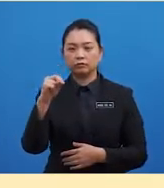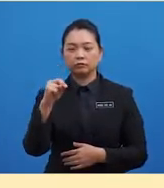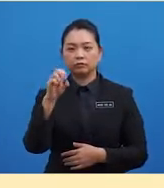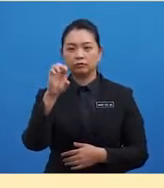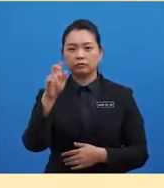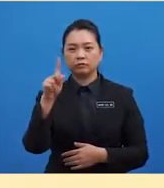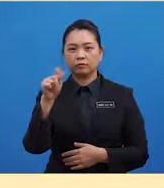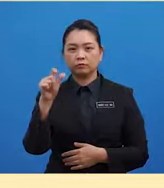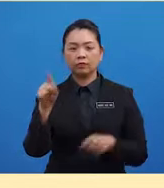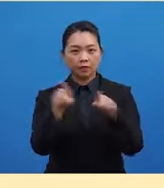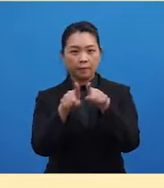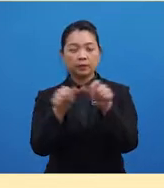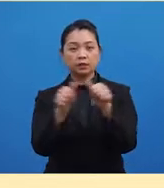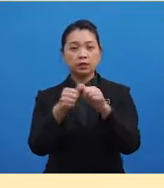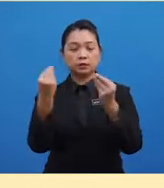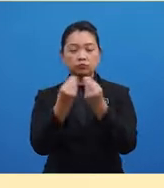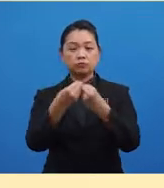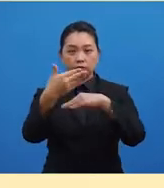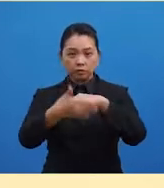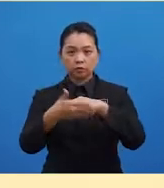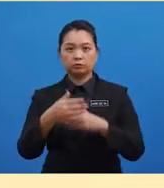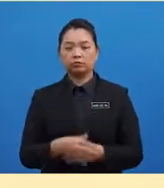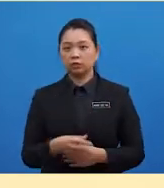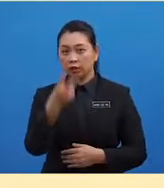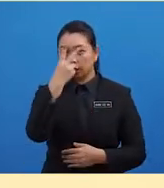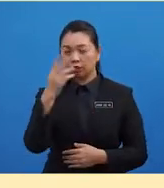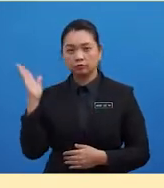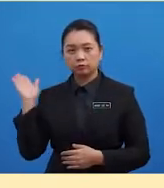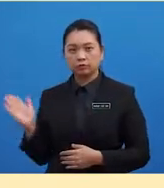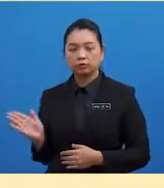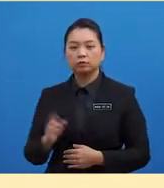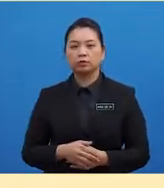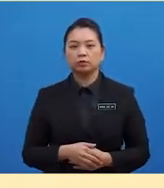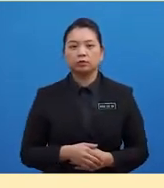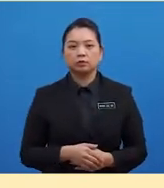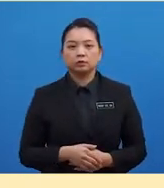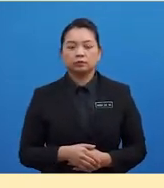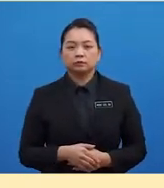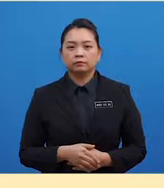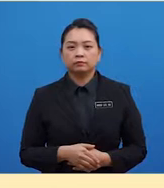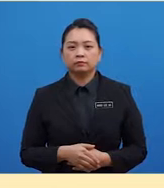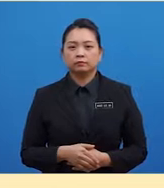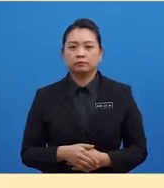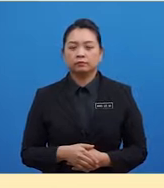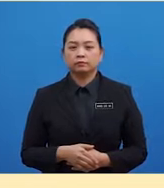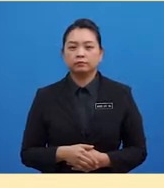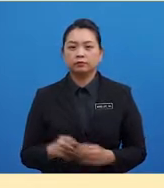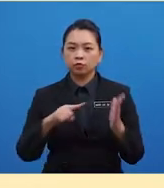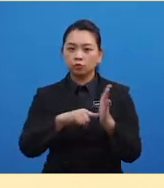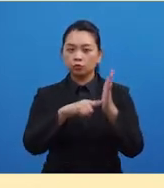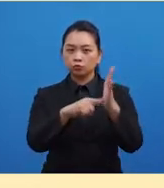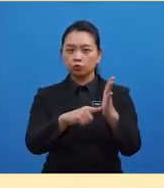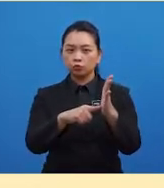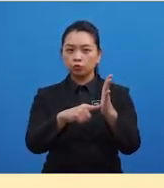dengan bilangan sisinya? Mari kita lihat bagaimana. Sila lihat paparan di sebelah cikgu. Ia